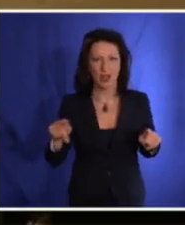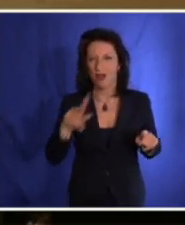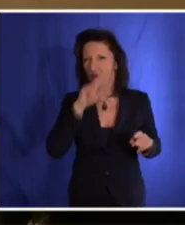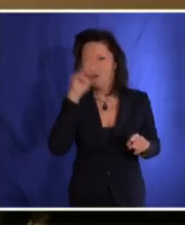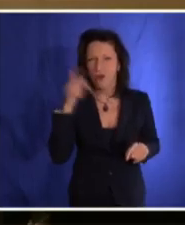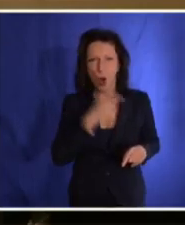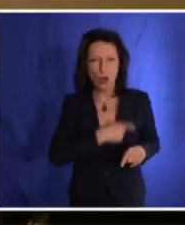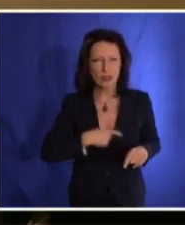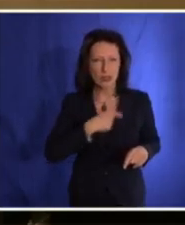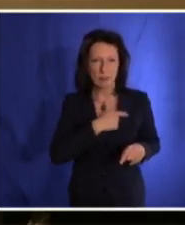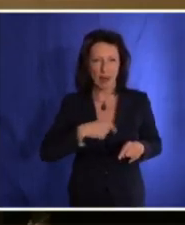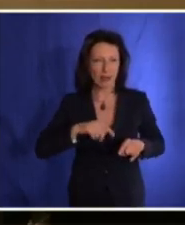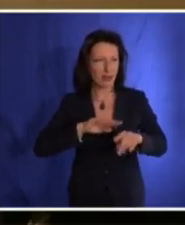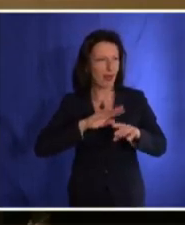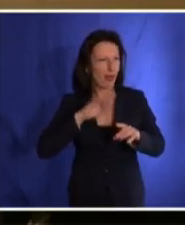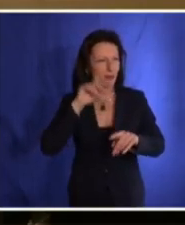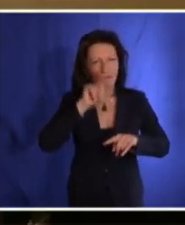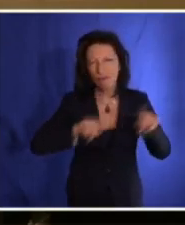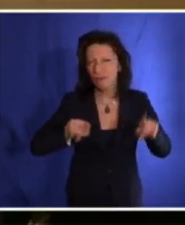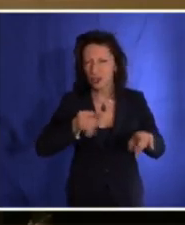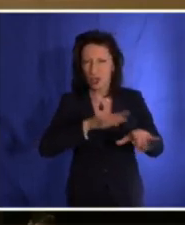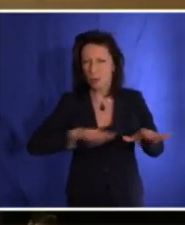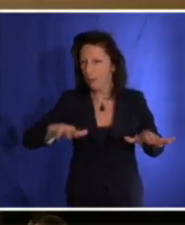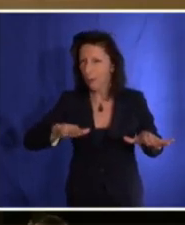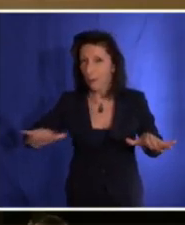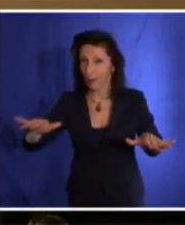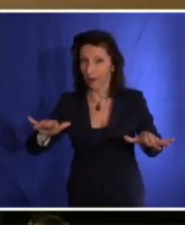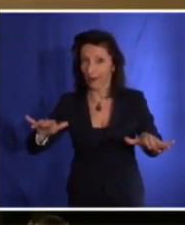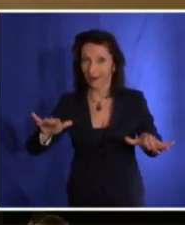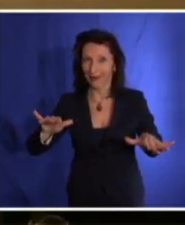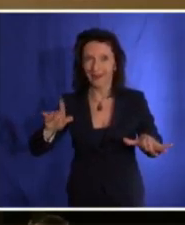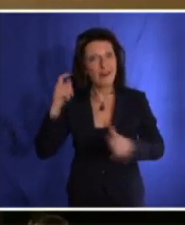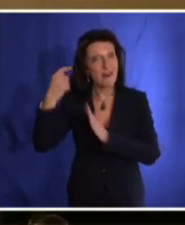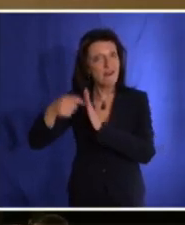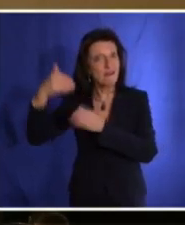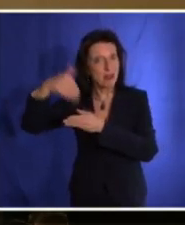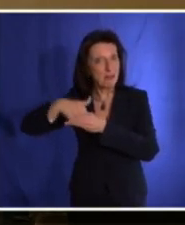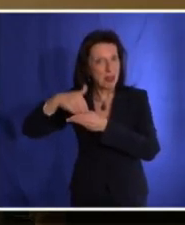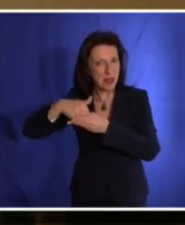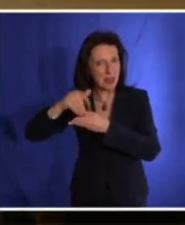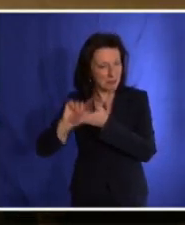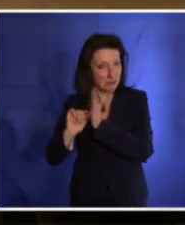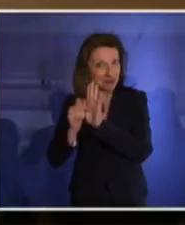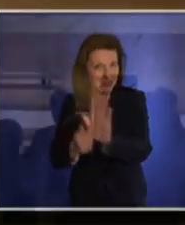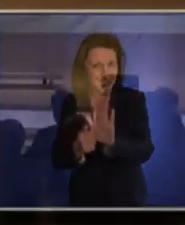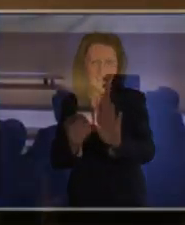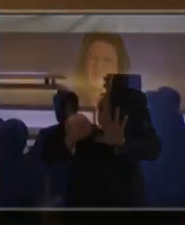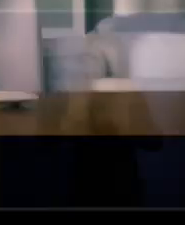die gesamte Schlagkraft der Volkspartei Niederösterreich zeigt. Alles Gute. Vielen Dank.